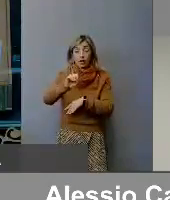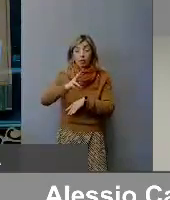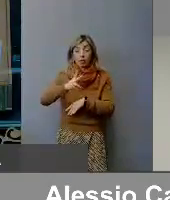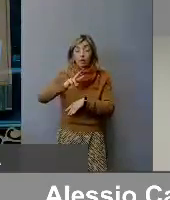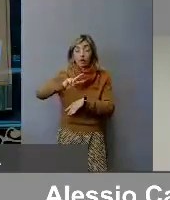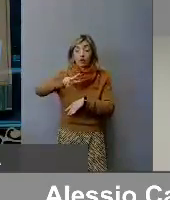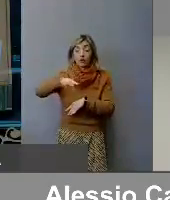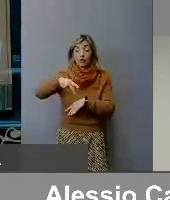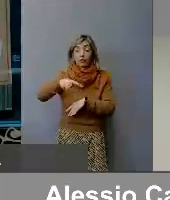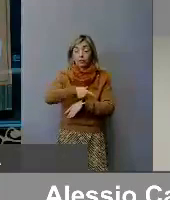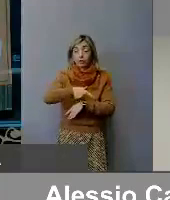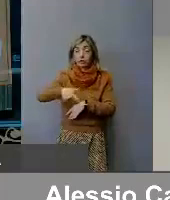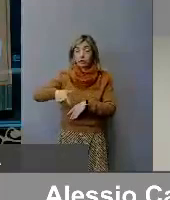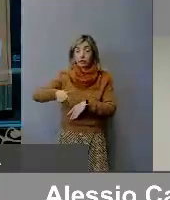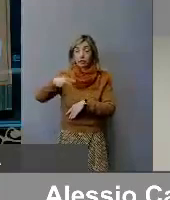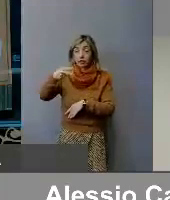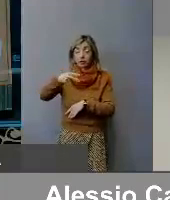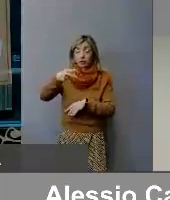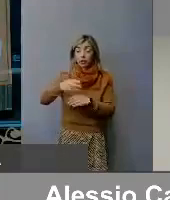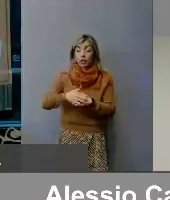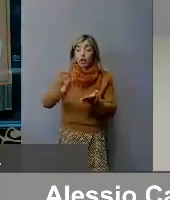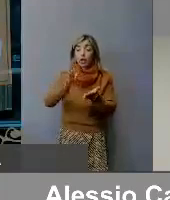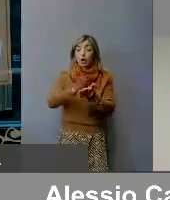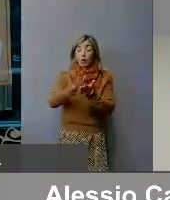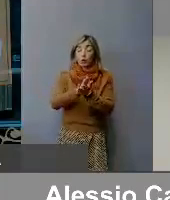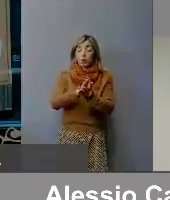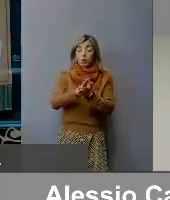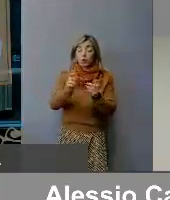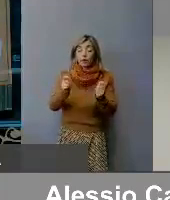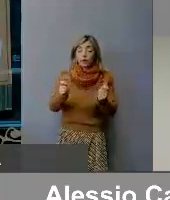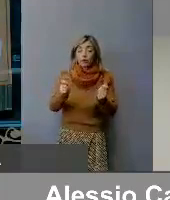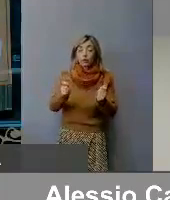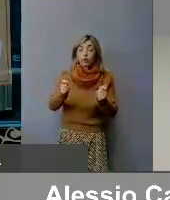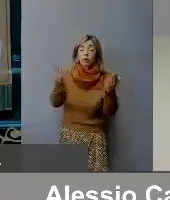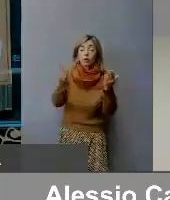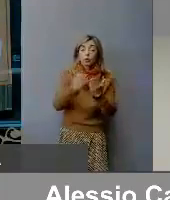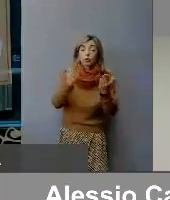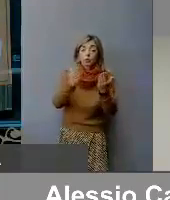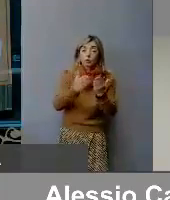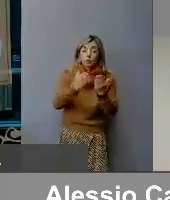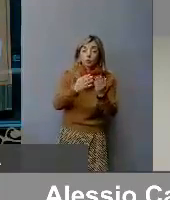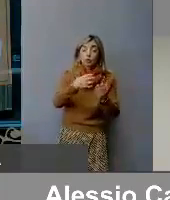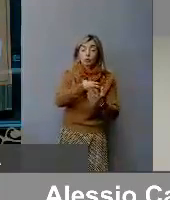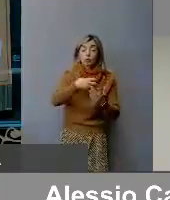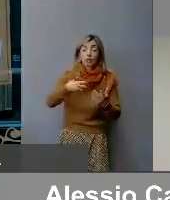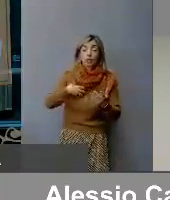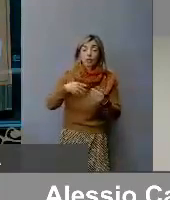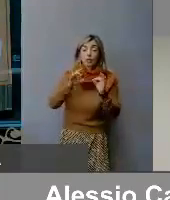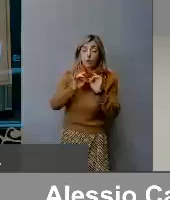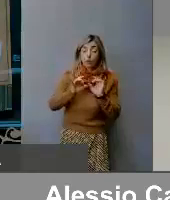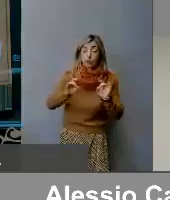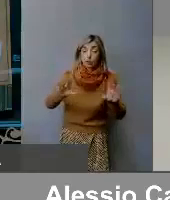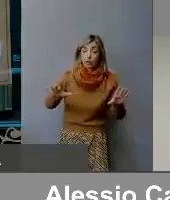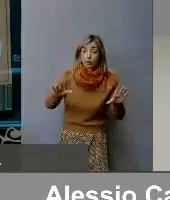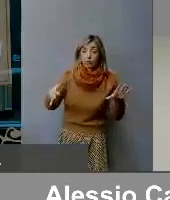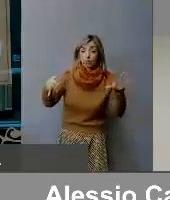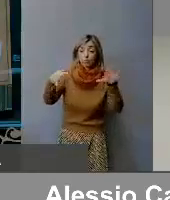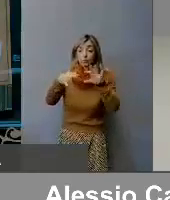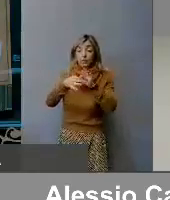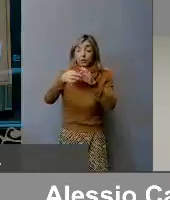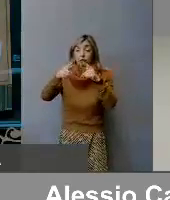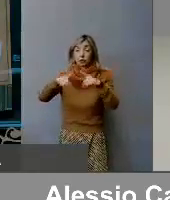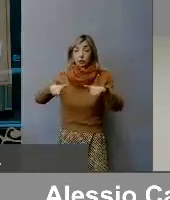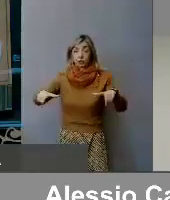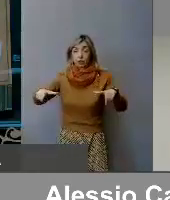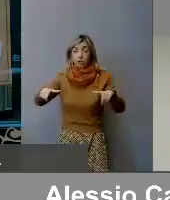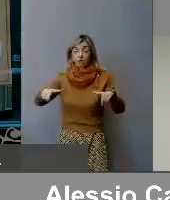pubblicazione dello studio scientifico epidemiologico ambientale ha riferito la nostra città aggiornamento attivazione osservatorio ha